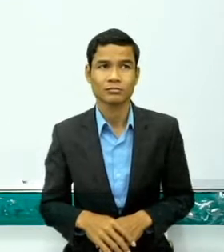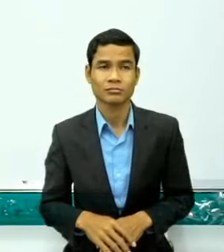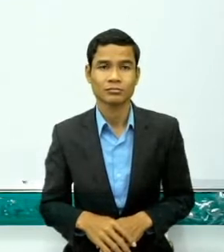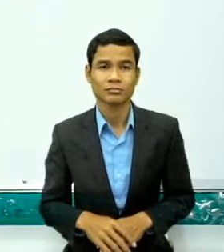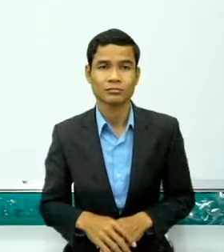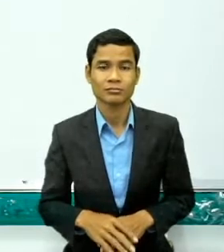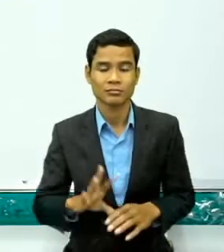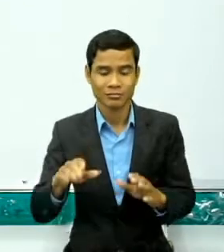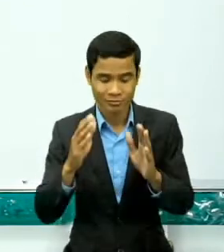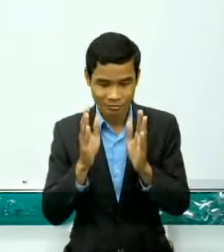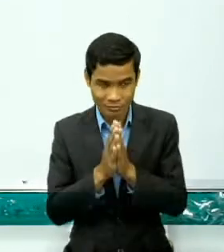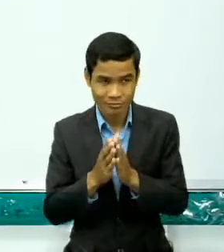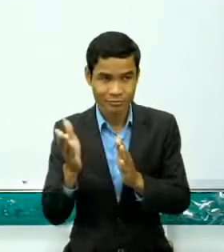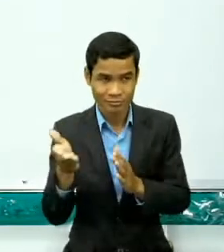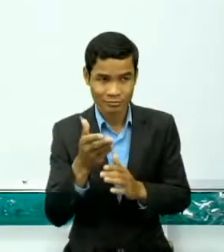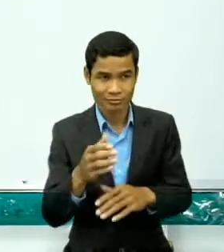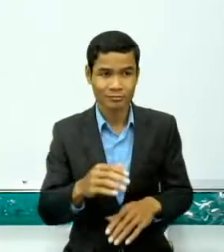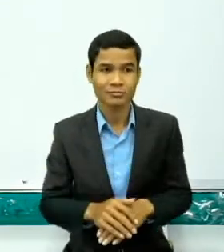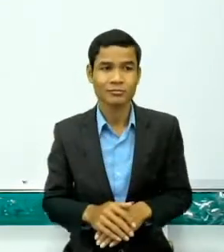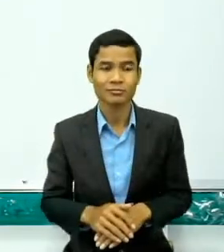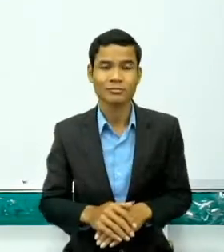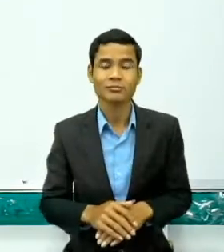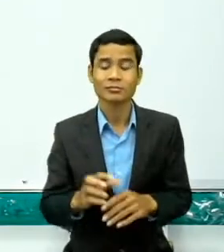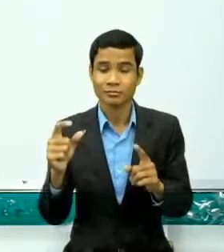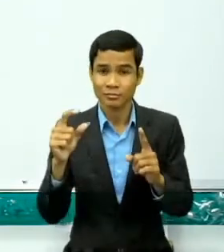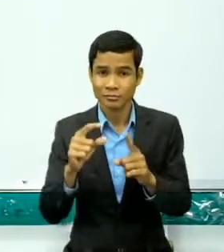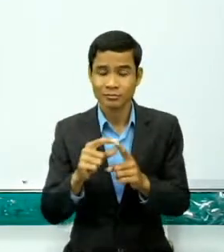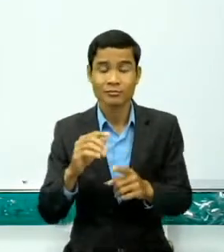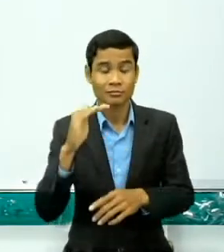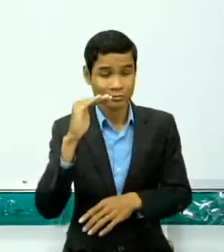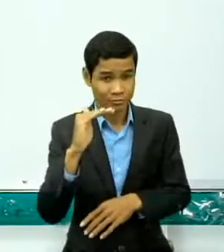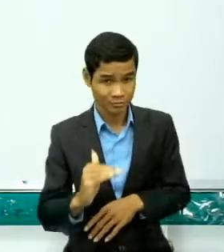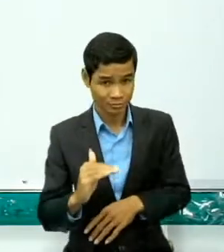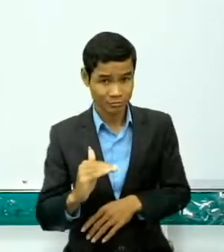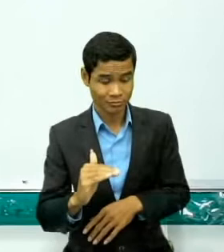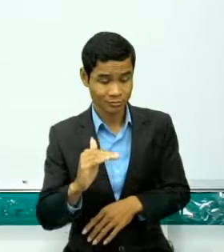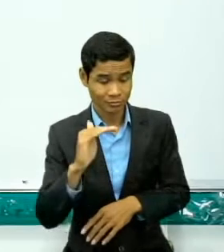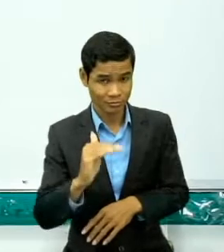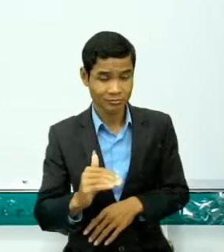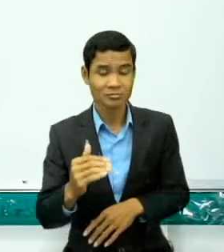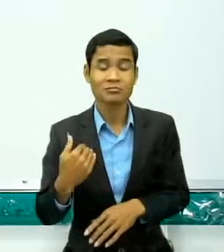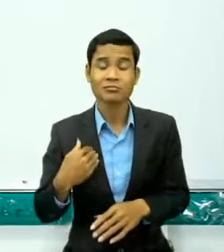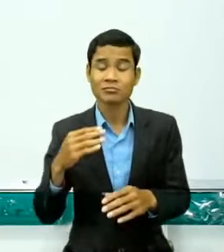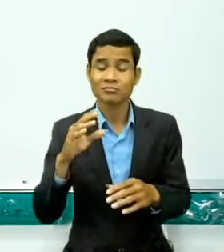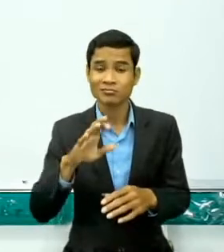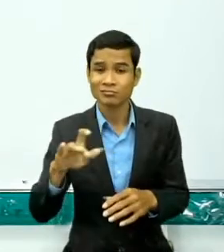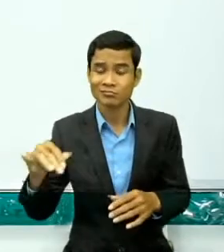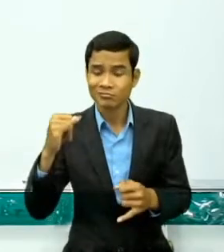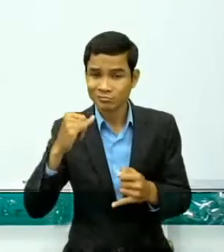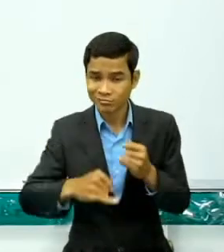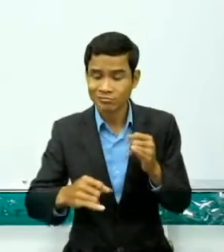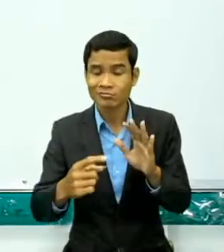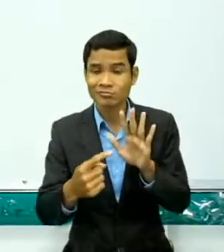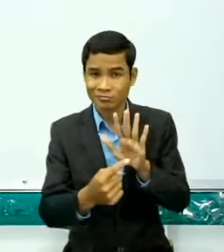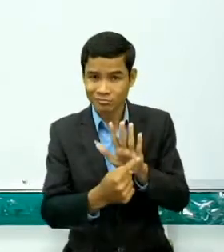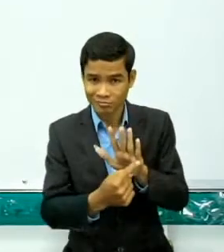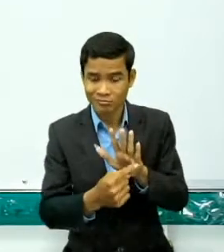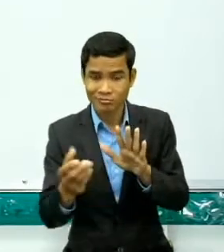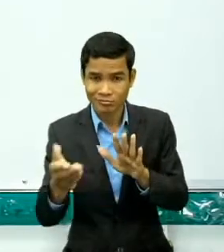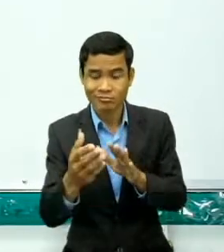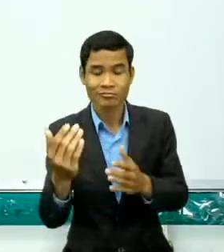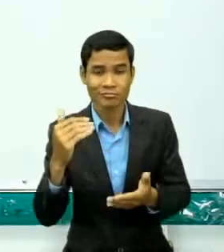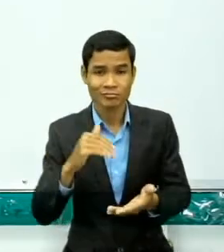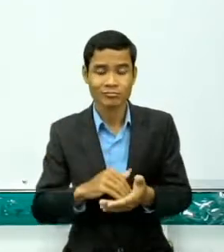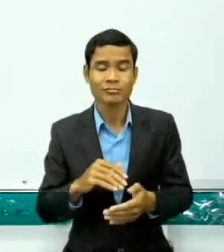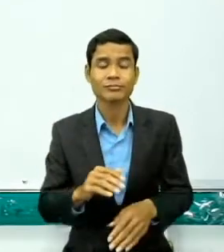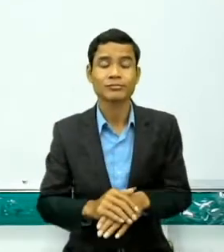ចាអរគុណកូនចាអញ្ចឹងពាកតឿកូនពាកតឿមានសូរចុងចុងអឺណាចាឥឡូវកូនស្ដាប់ម្ដងទៀ